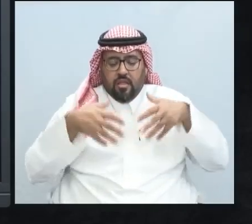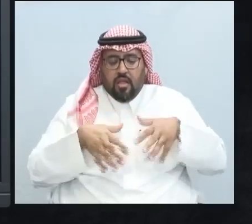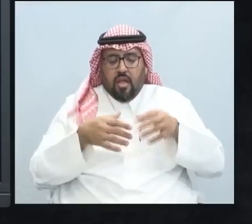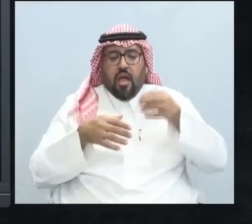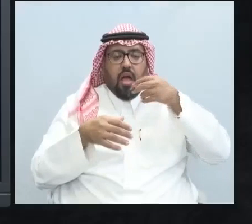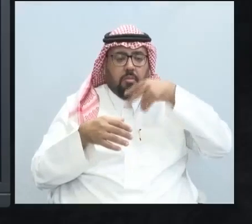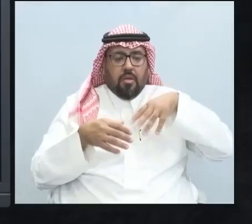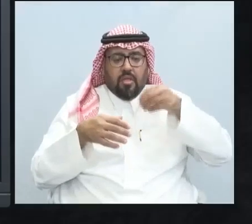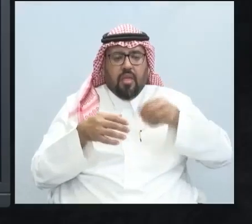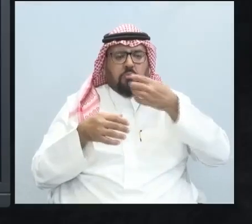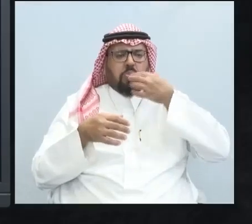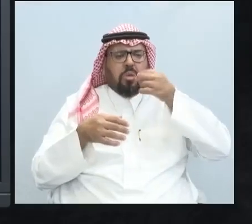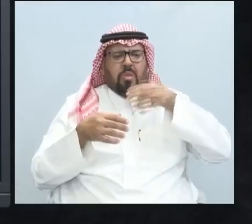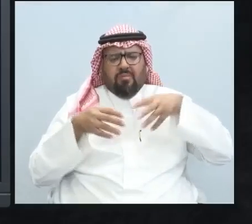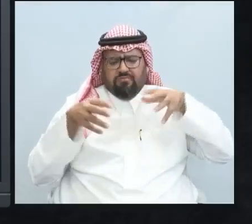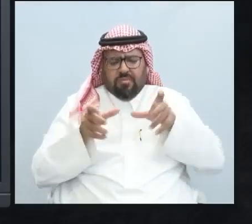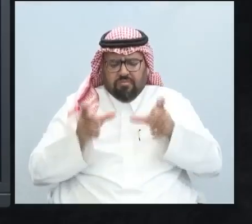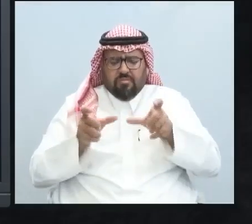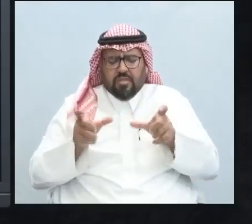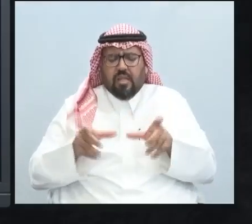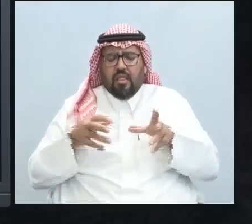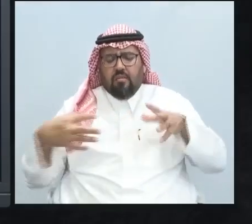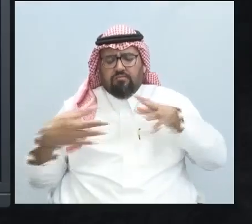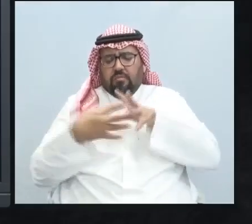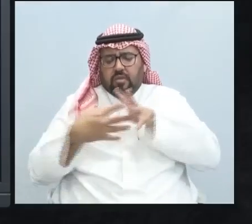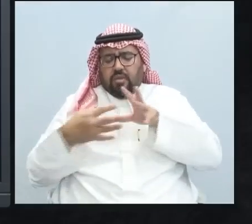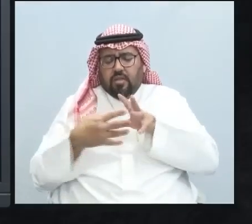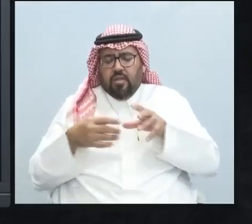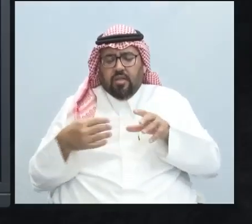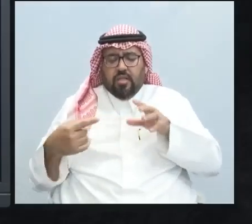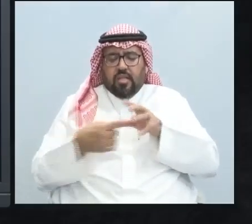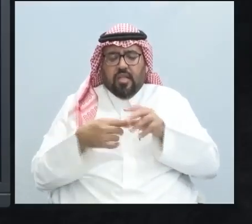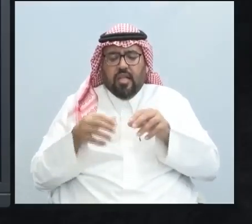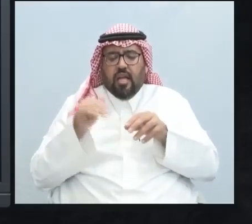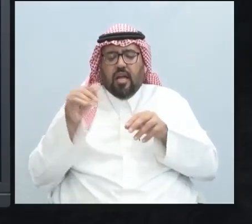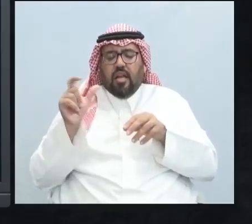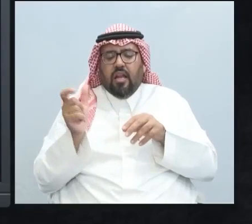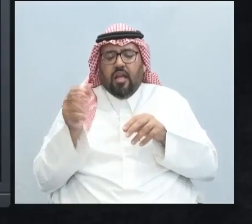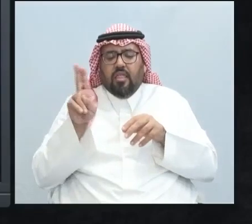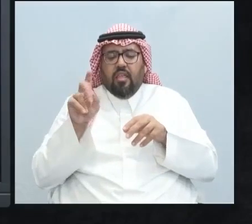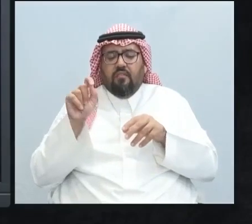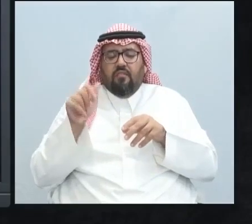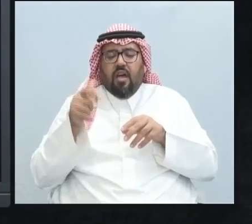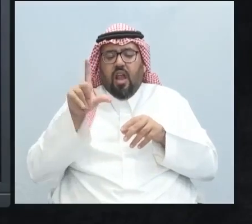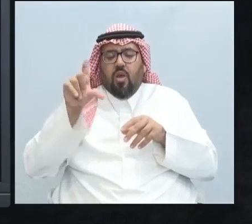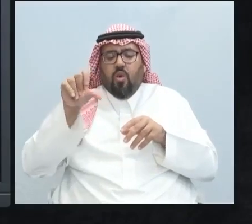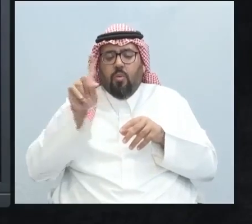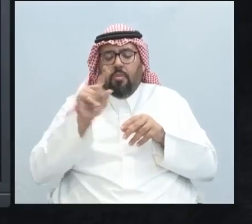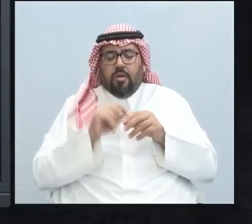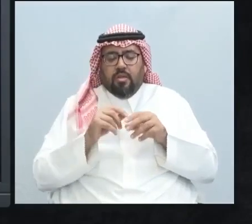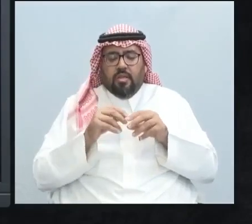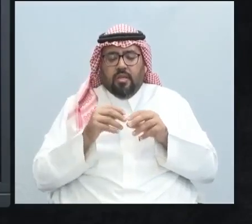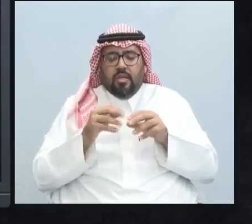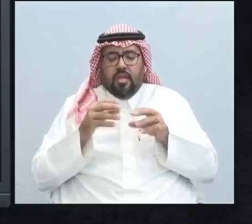المهبل لهذا الحمض الذي يقتل يحد من وصول الحيوانات المنويه لمنطقه او قناه فالوب ايضا من ضمن التحديات